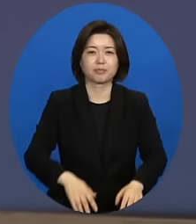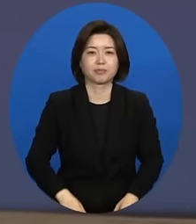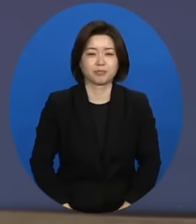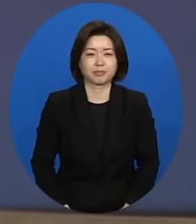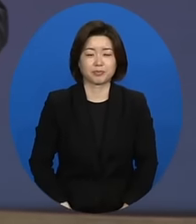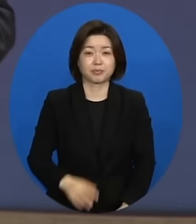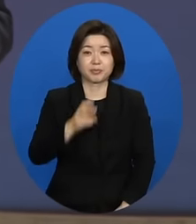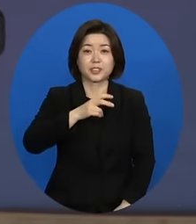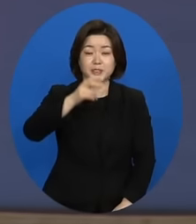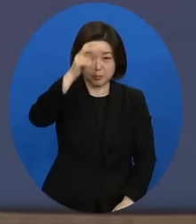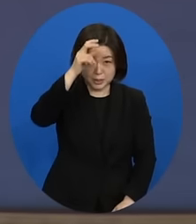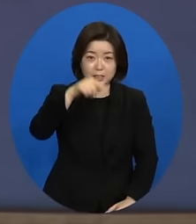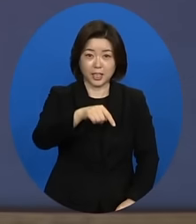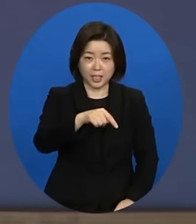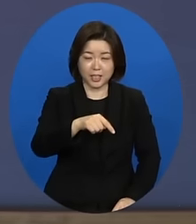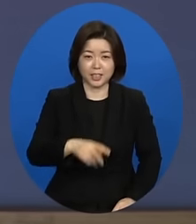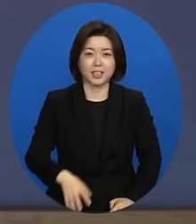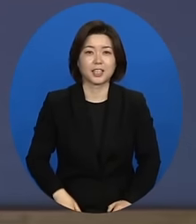평양에